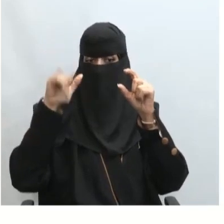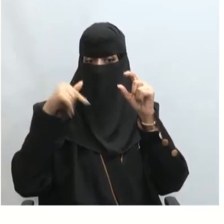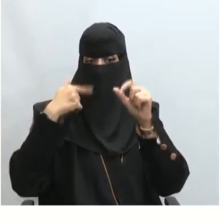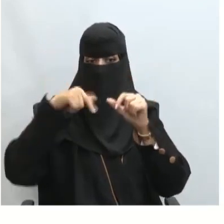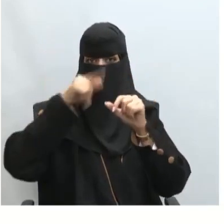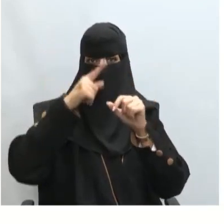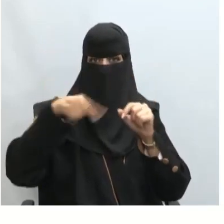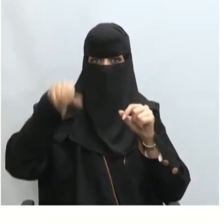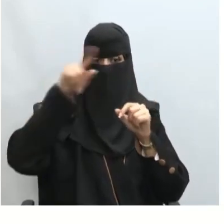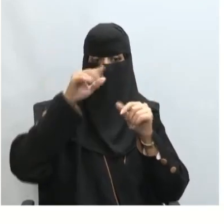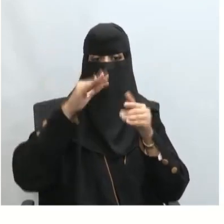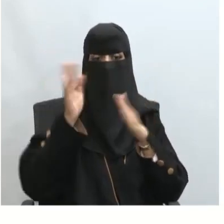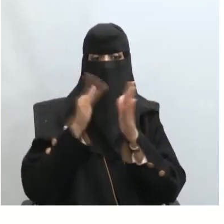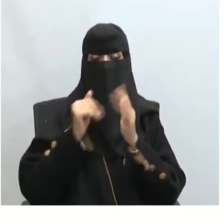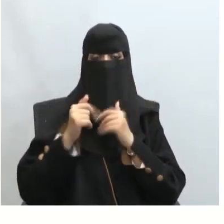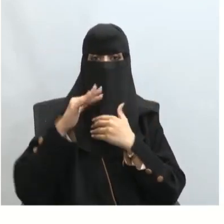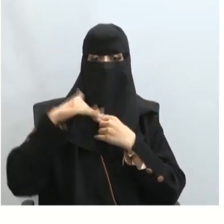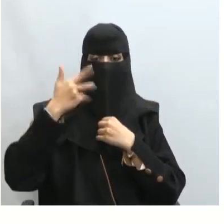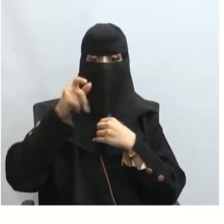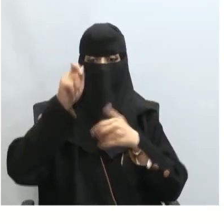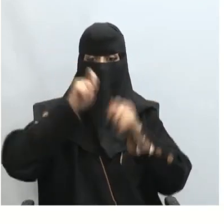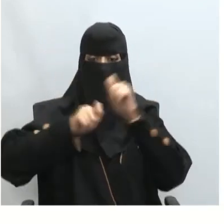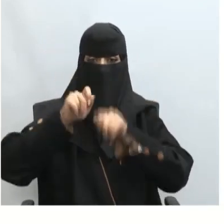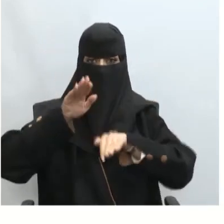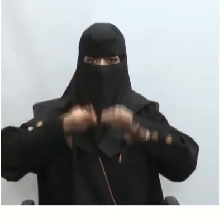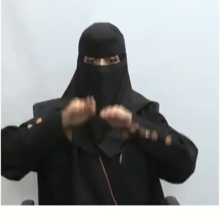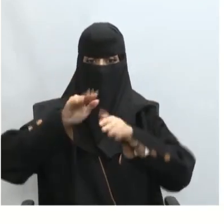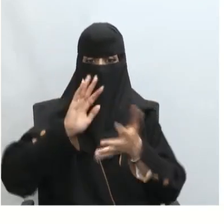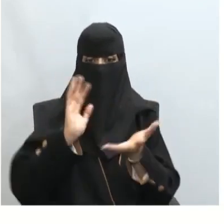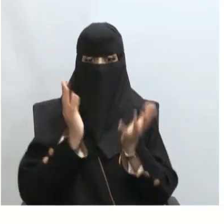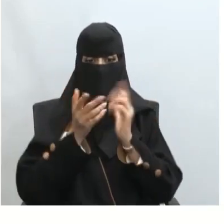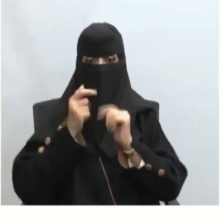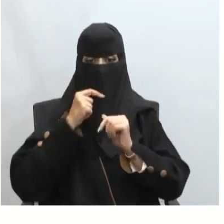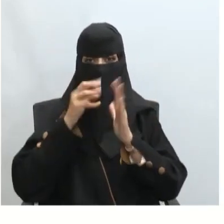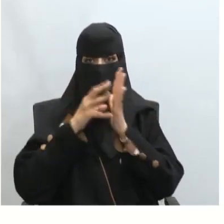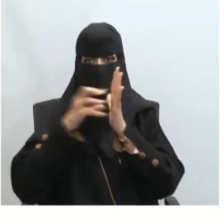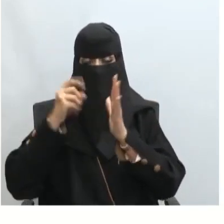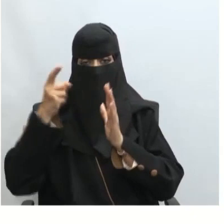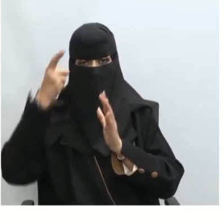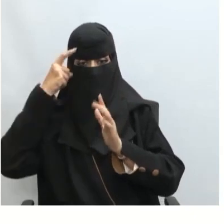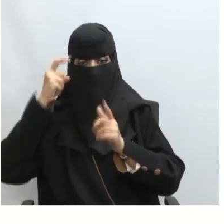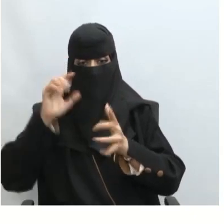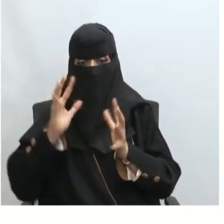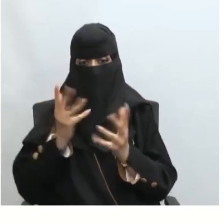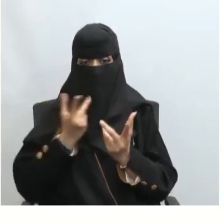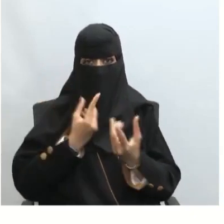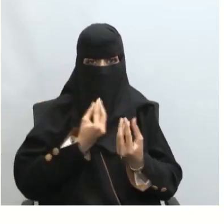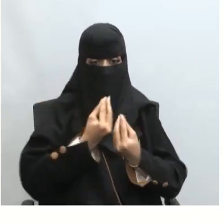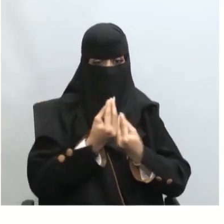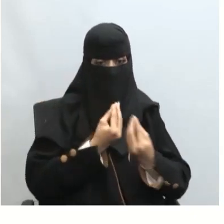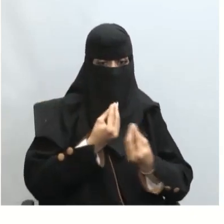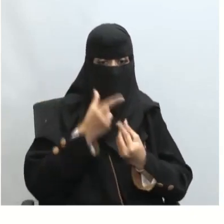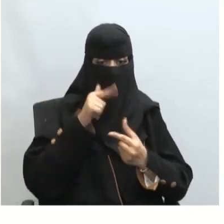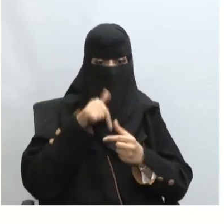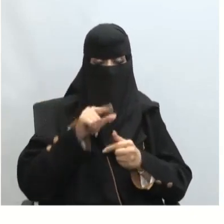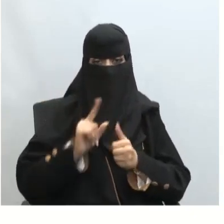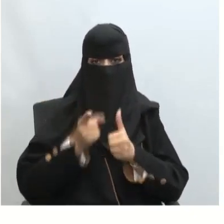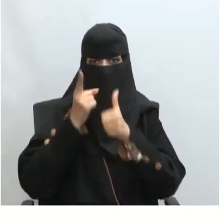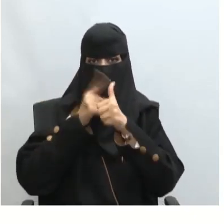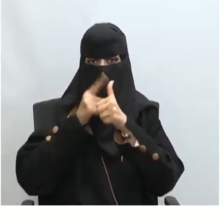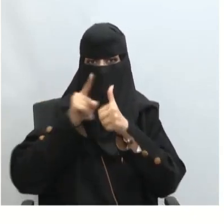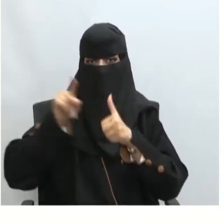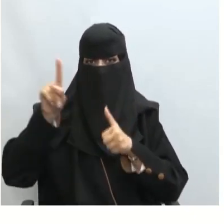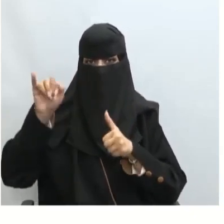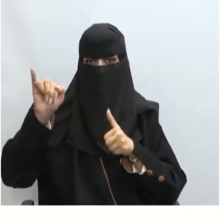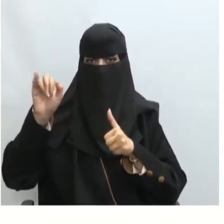ستضيف الاو اتش في النهايه ثم استعمل المعادله العامه نموذجا لمعرفه كيفيه تفاعل واحد